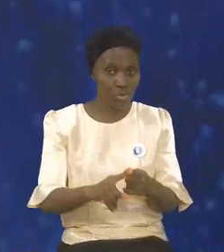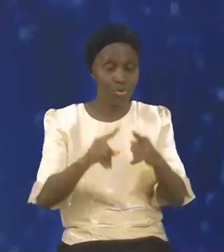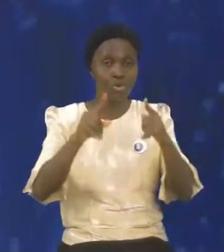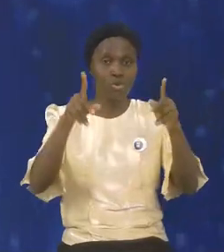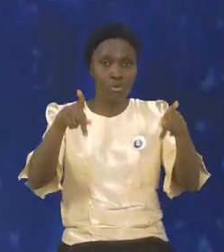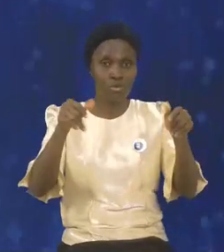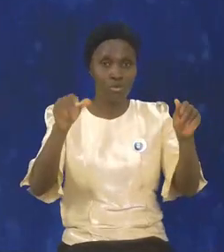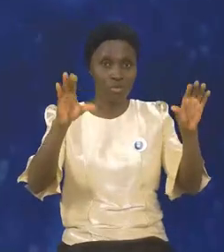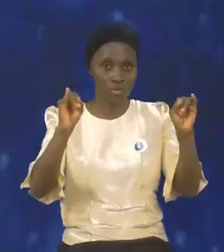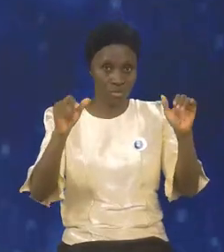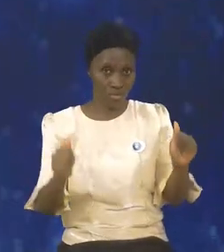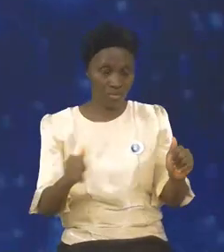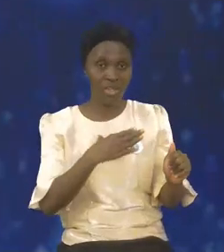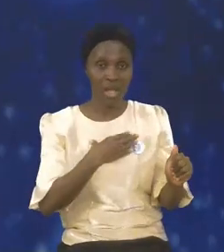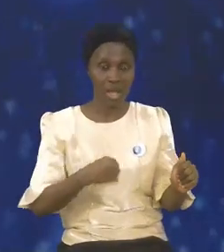Babylone a cédé